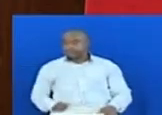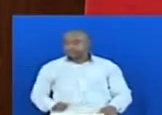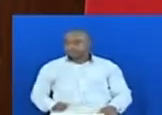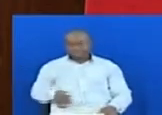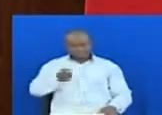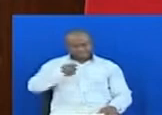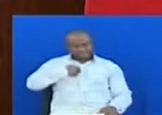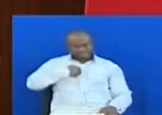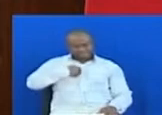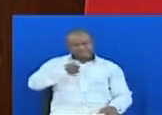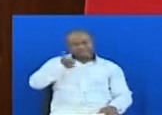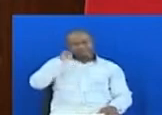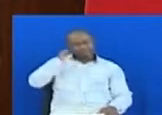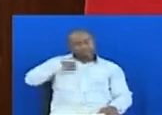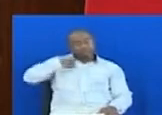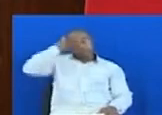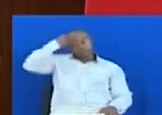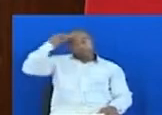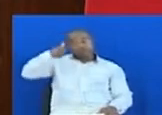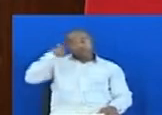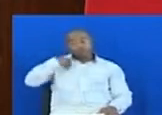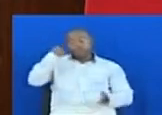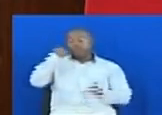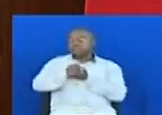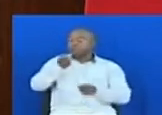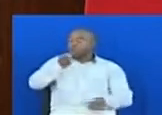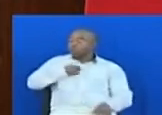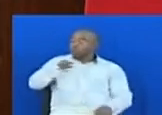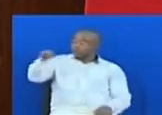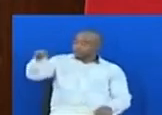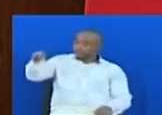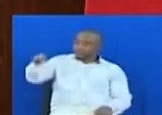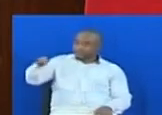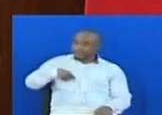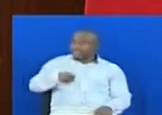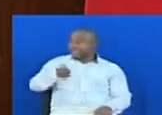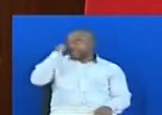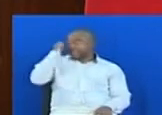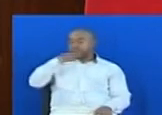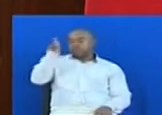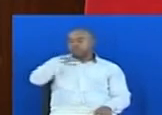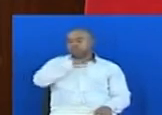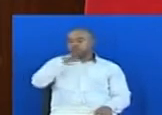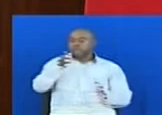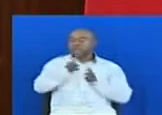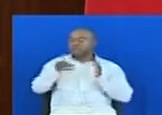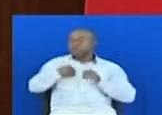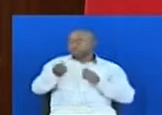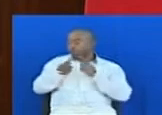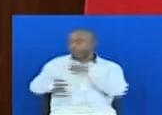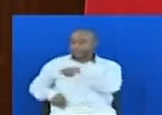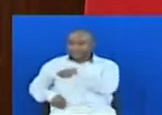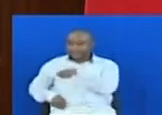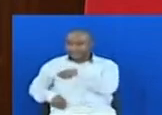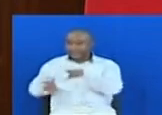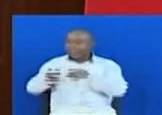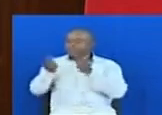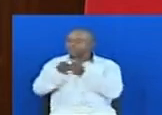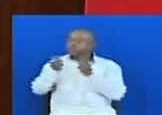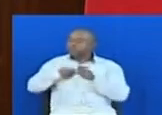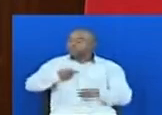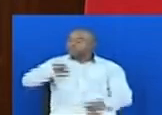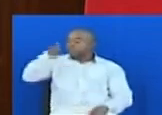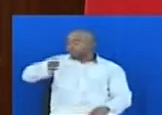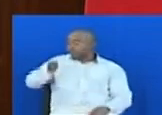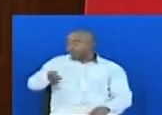nimesahau jana kulikuwa kuna azimio la kukupongeza. Binafsi yangu sikupata nafasi hiyo, lakini naomba nikupongeze.